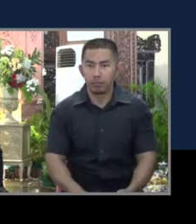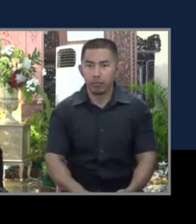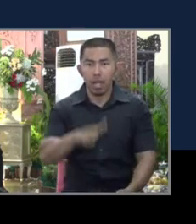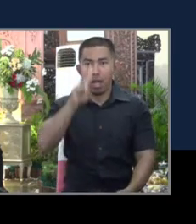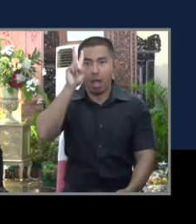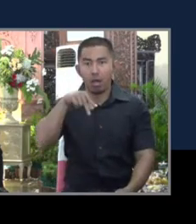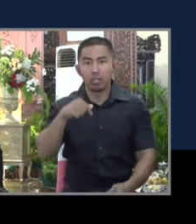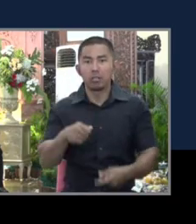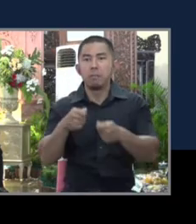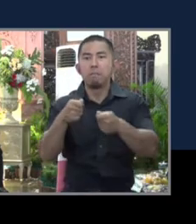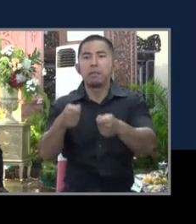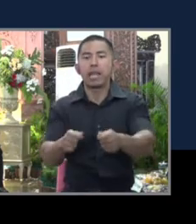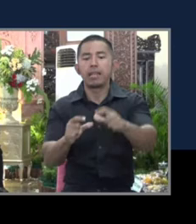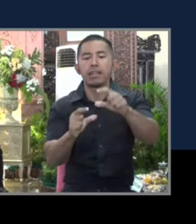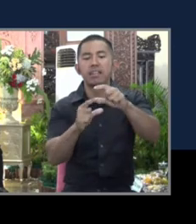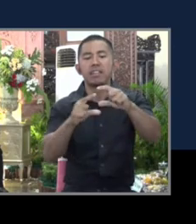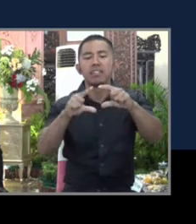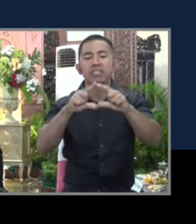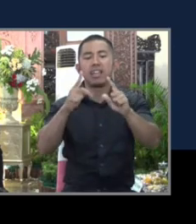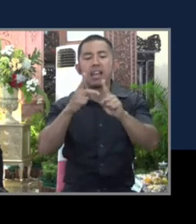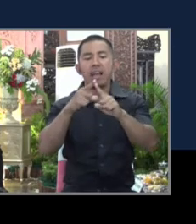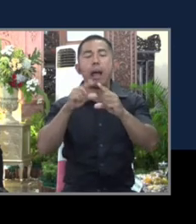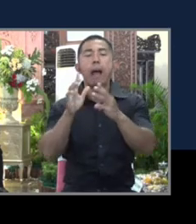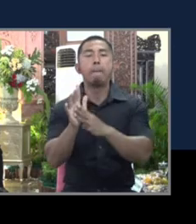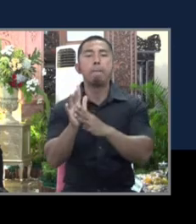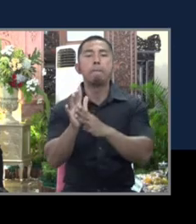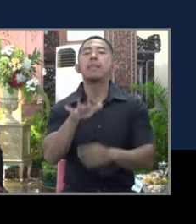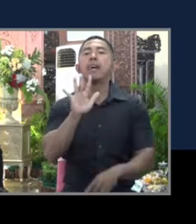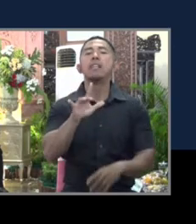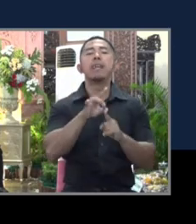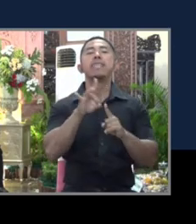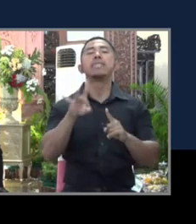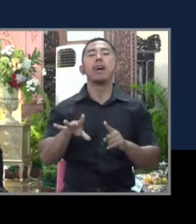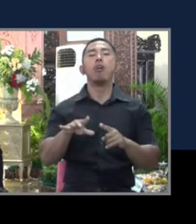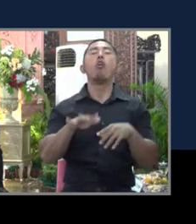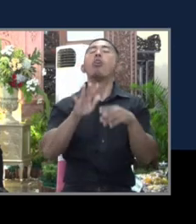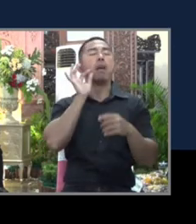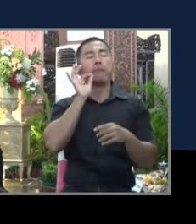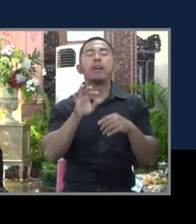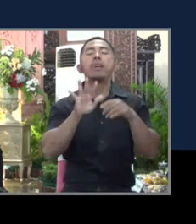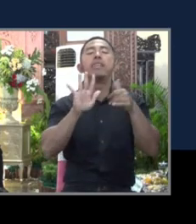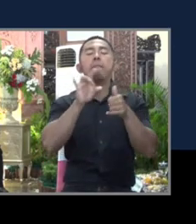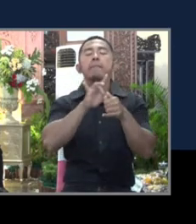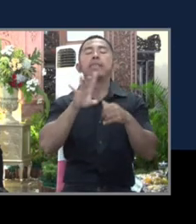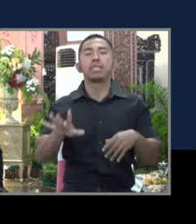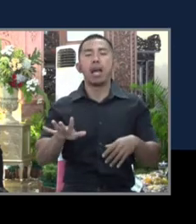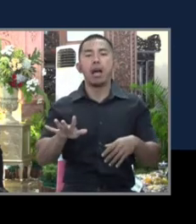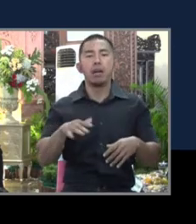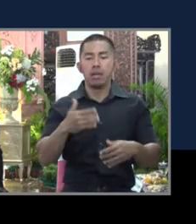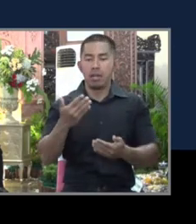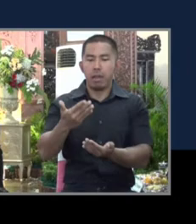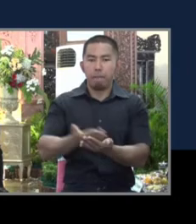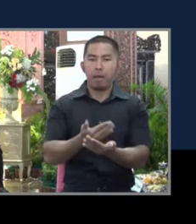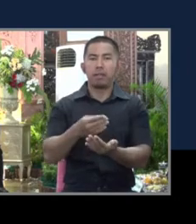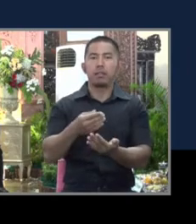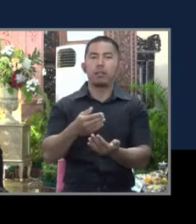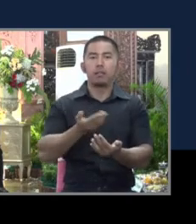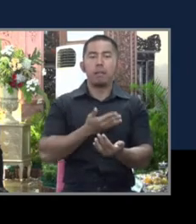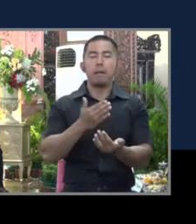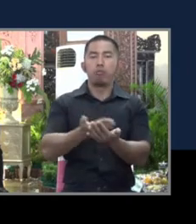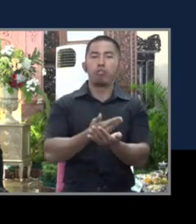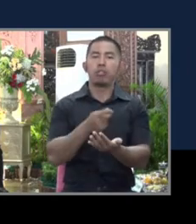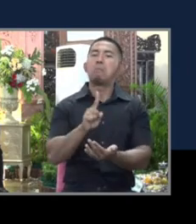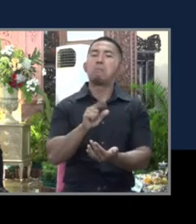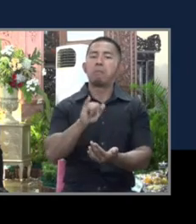kepada BUMDes yang ada di sana, 5 desa ya, 6 desa, dan dia akan dapat duit karena ada investasi